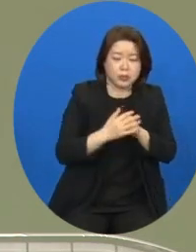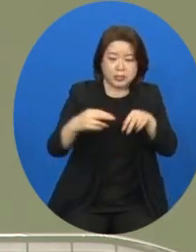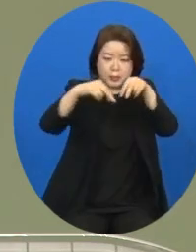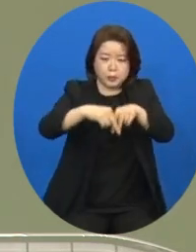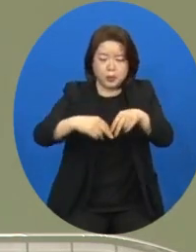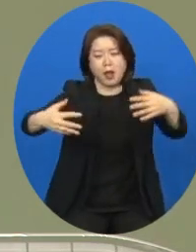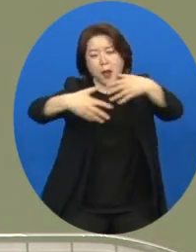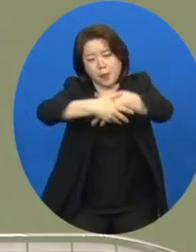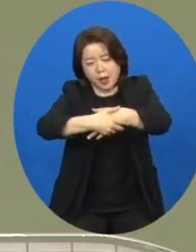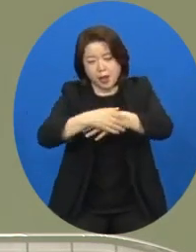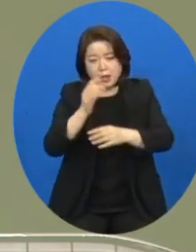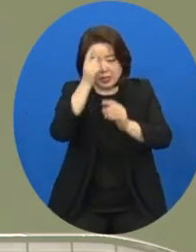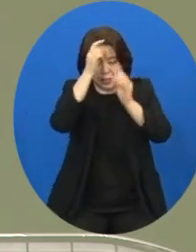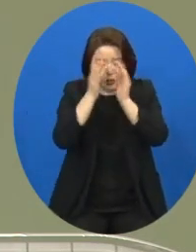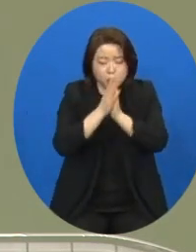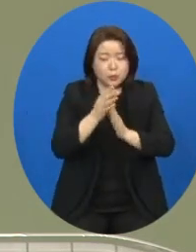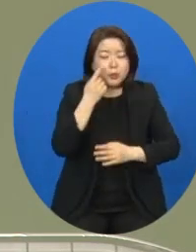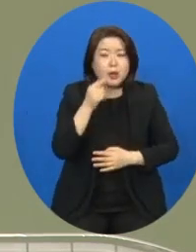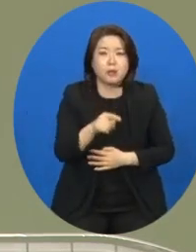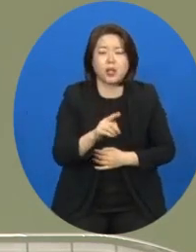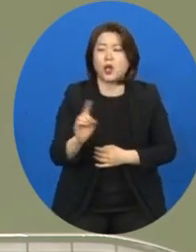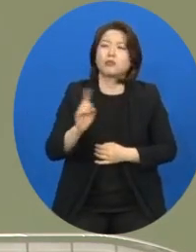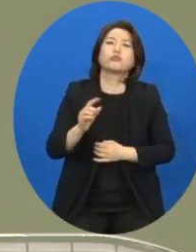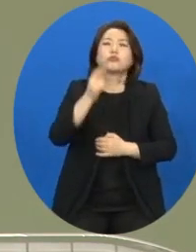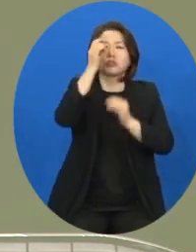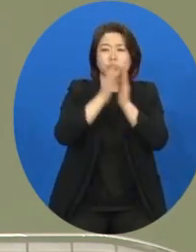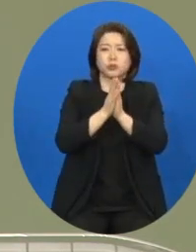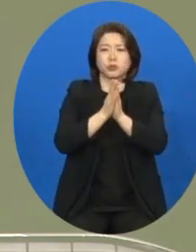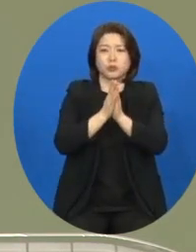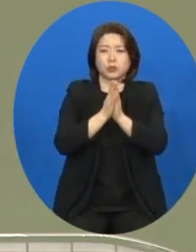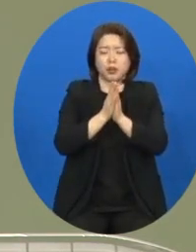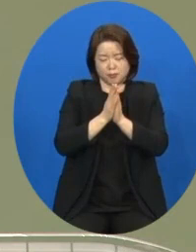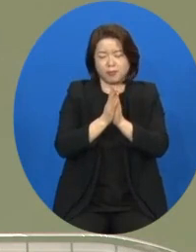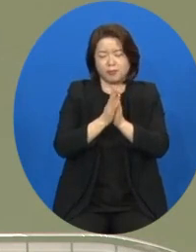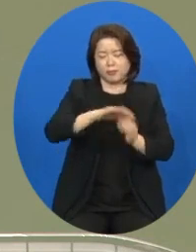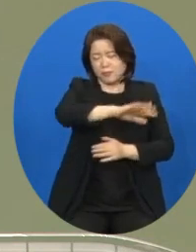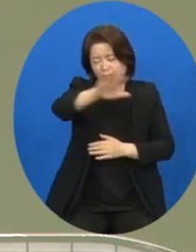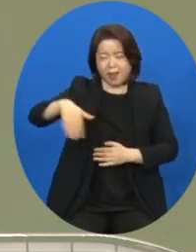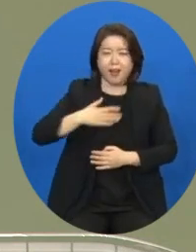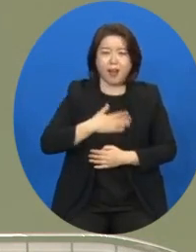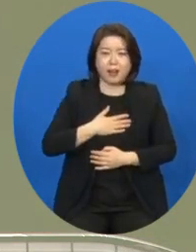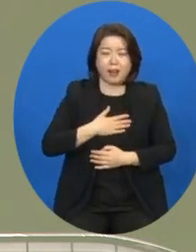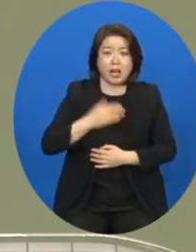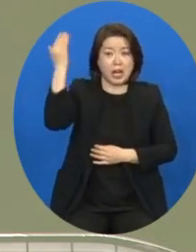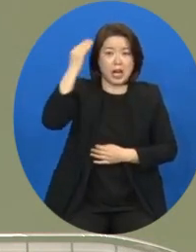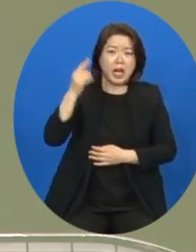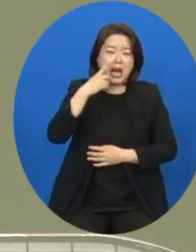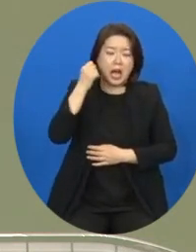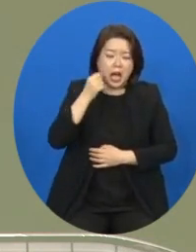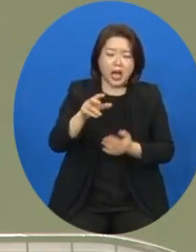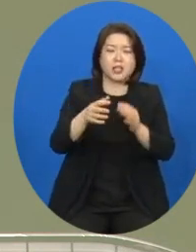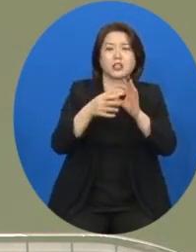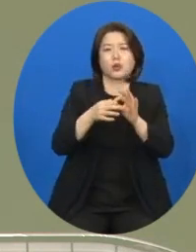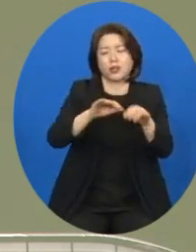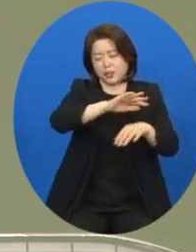울고 부둥켜 안고 기도하는데 무슨 기도를 했겠어요? 다 알지요. 그때 그 하늘 관계 다